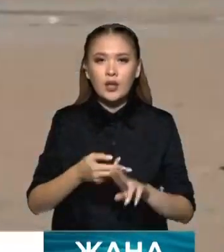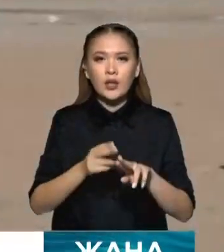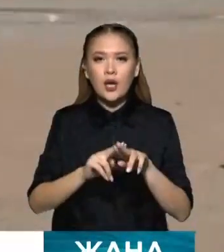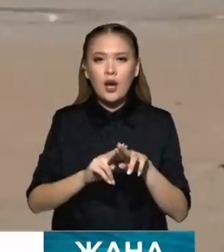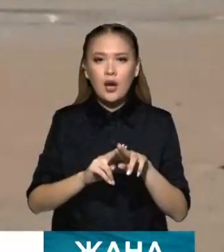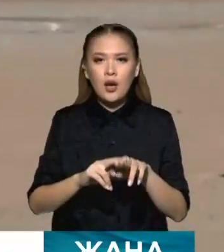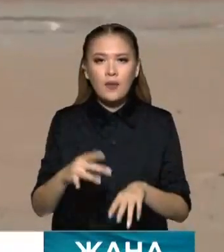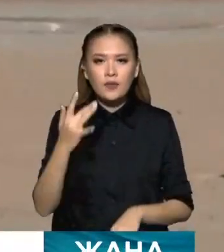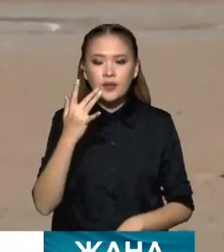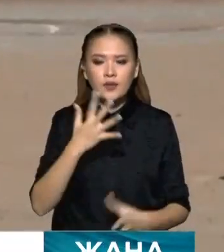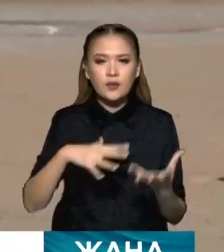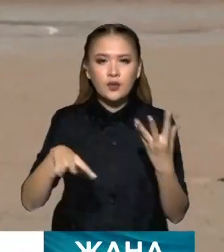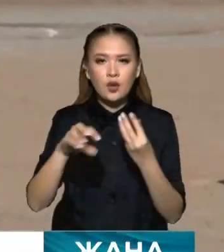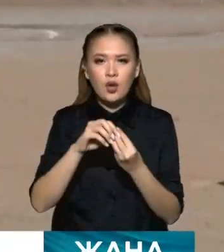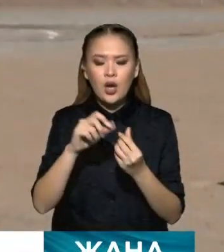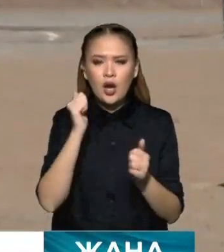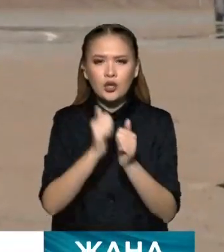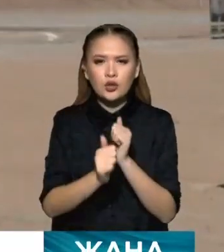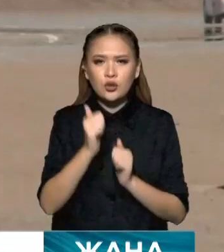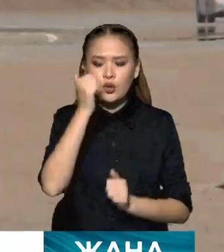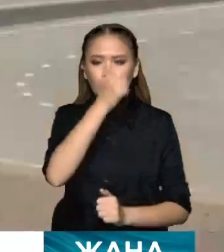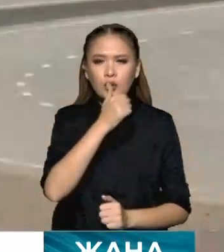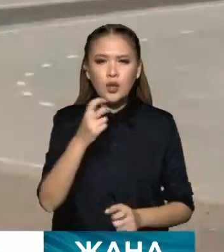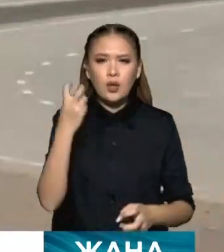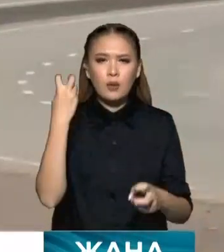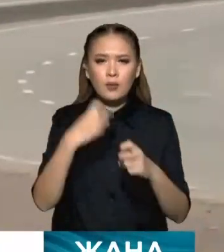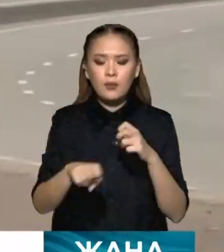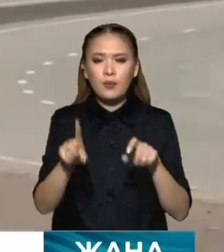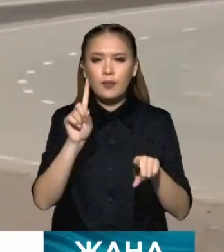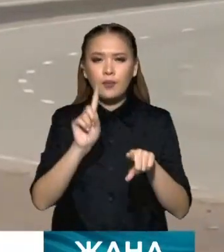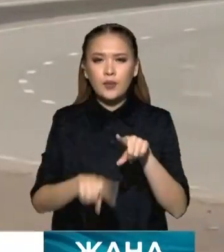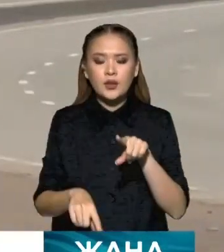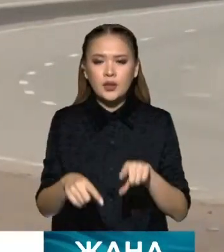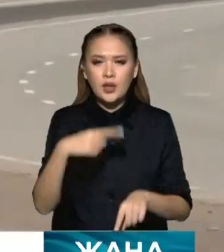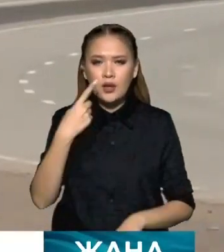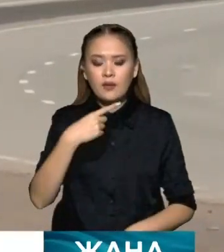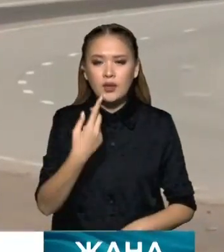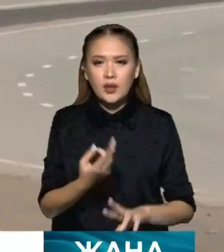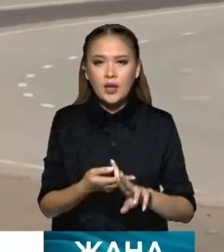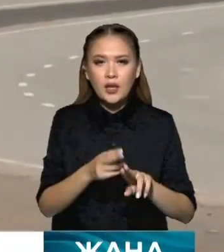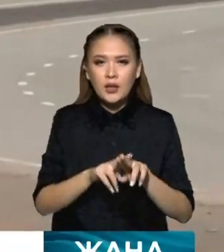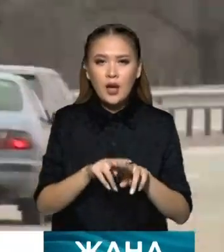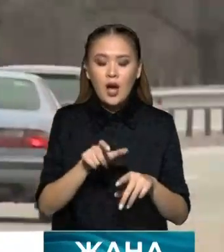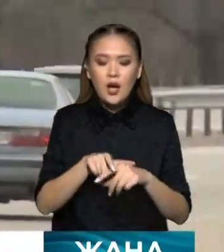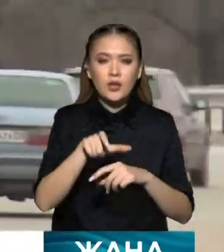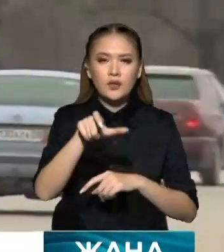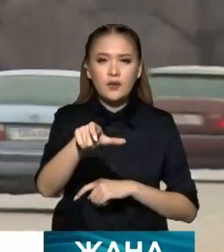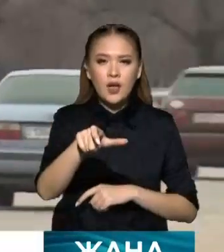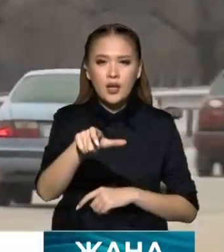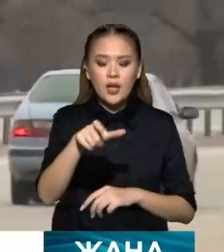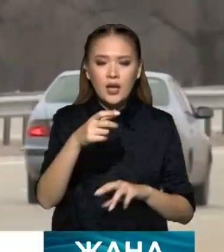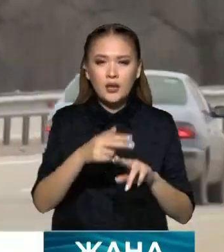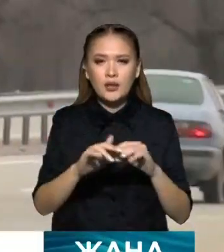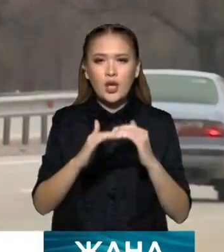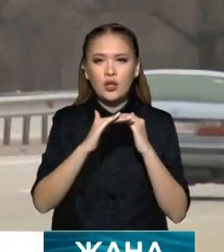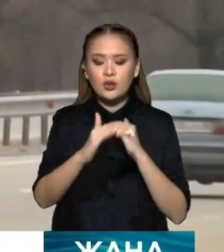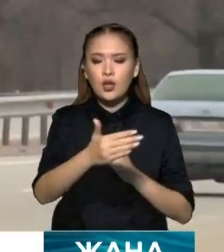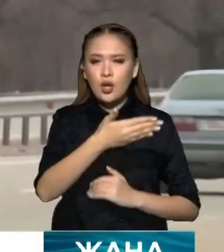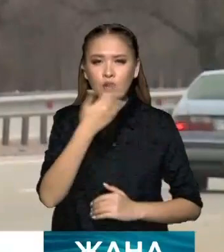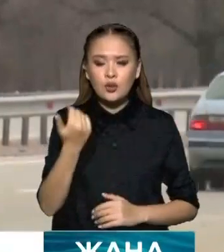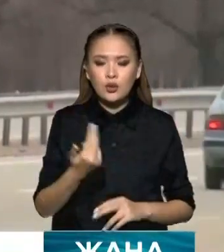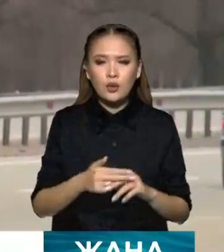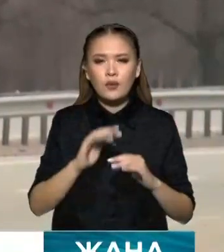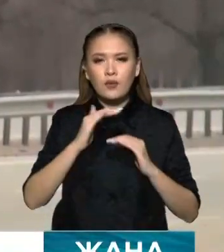мәз емес. Мамандар жыл кіргелі сапасын сынап 9000-дай сараптама жасаған. Асфальттың басым бөлігі тегіс емес және